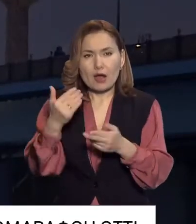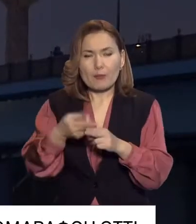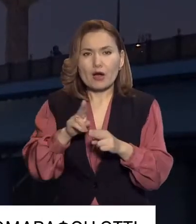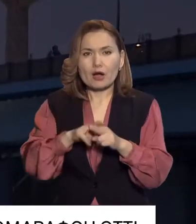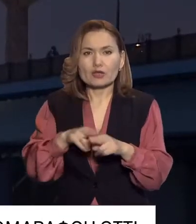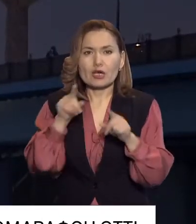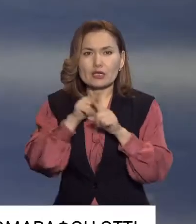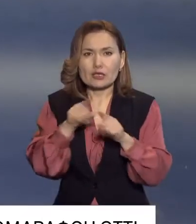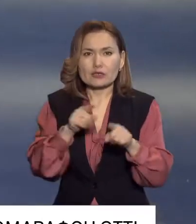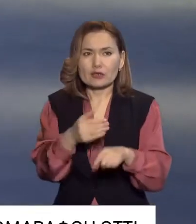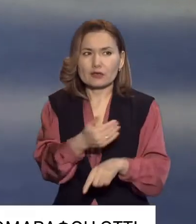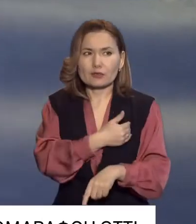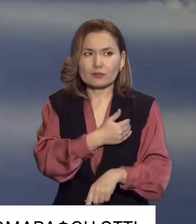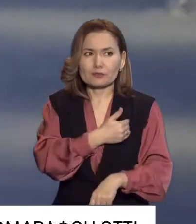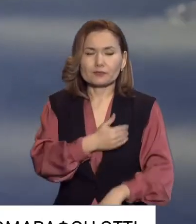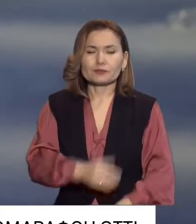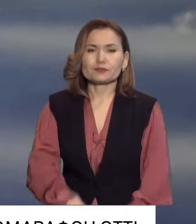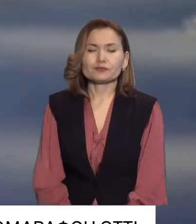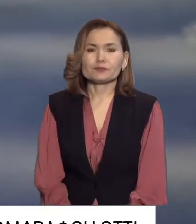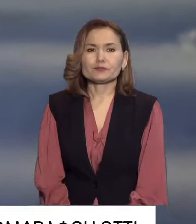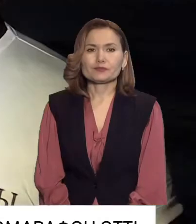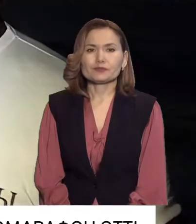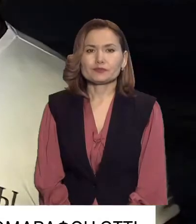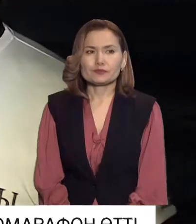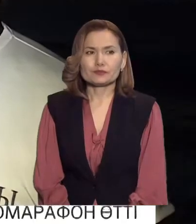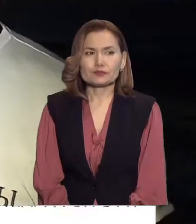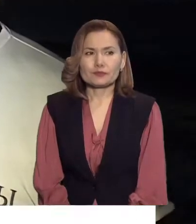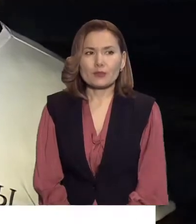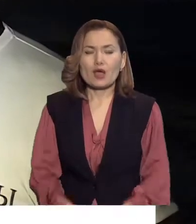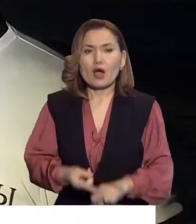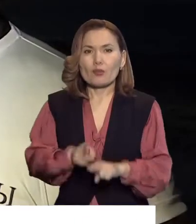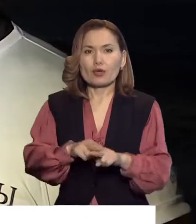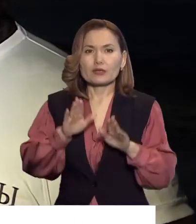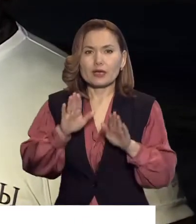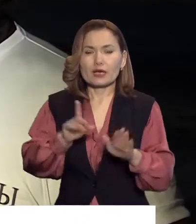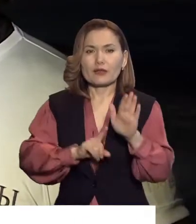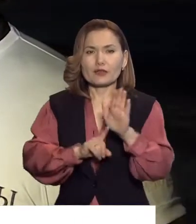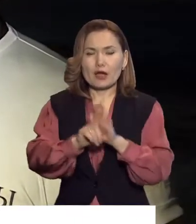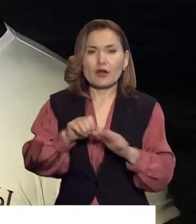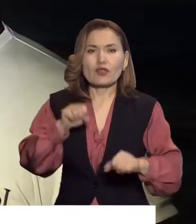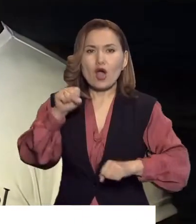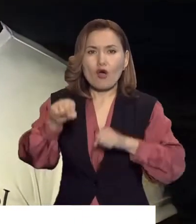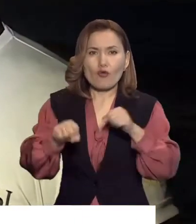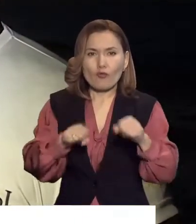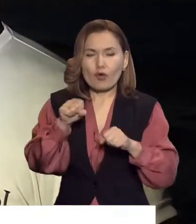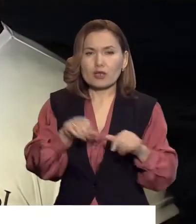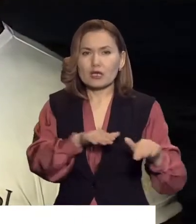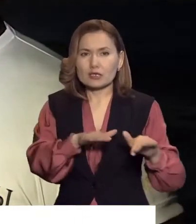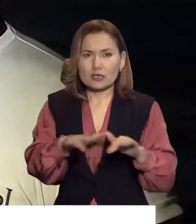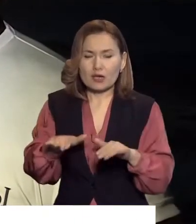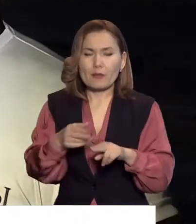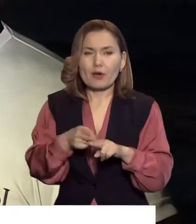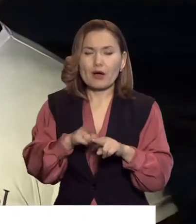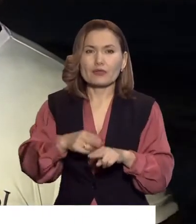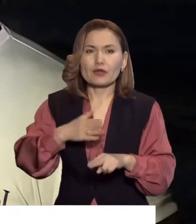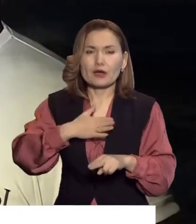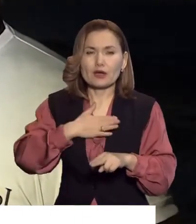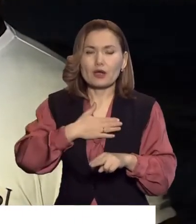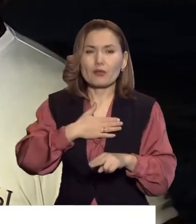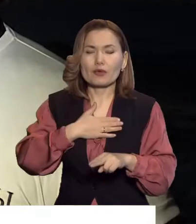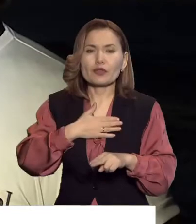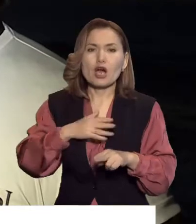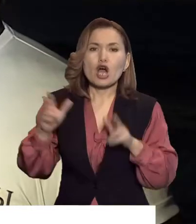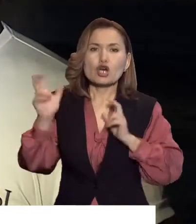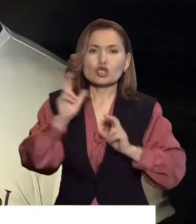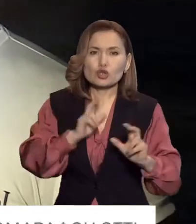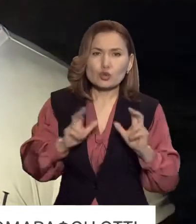салтын насихаттамақ. Бұл тек қана бастамасы. Осы велошерді бастағанымен жыл бойы бізде шараларды